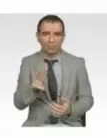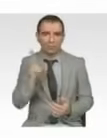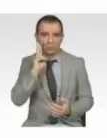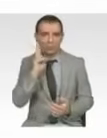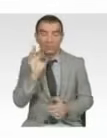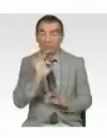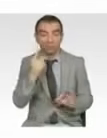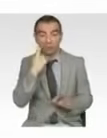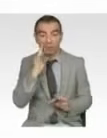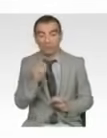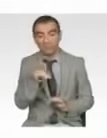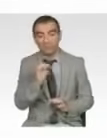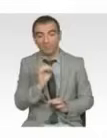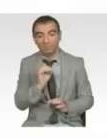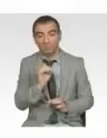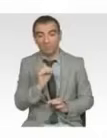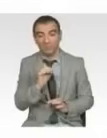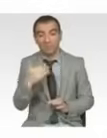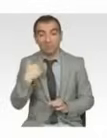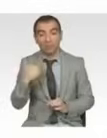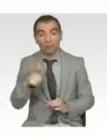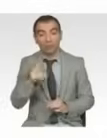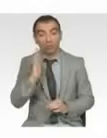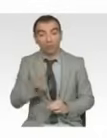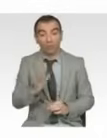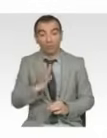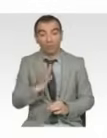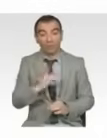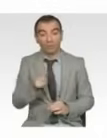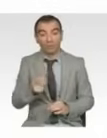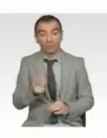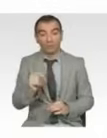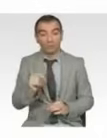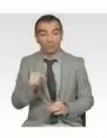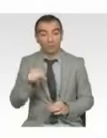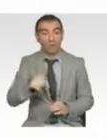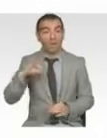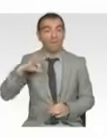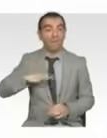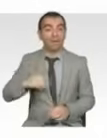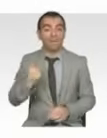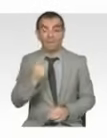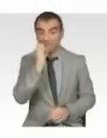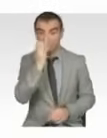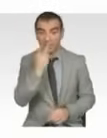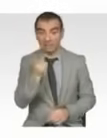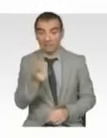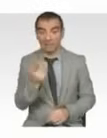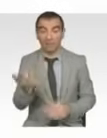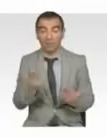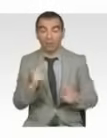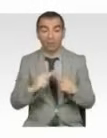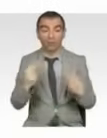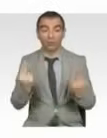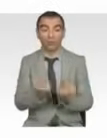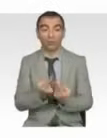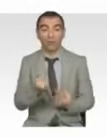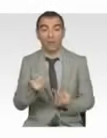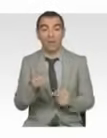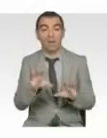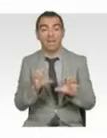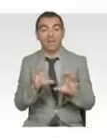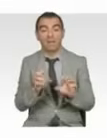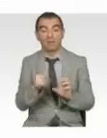Hiç görmedim sumak. Bizim köyde çok yetişir sumak. Bu kadar da faydalı bir bitki ve galiba dünyadaki